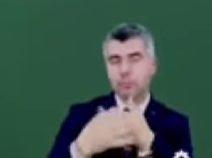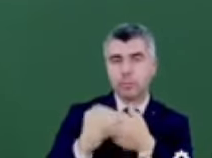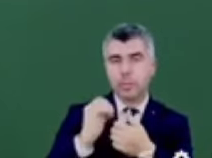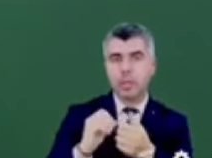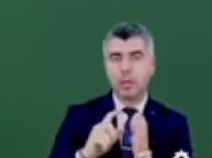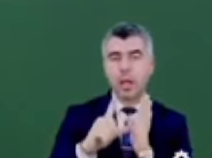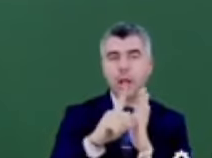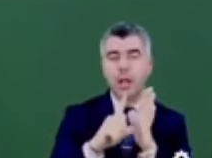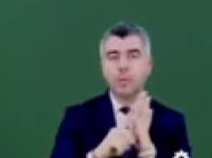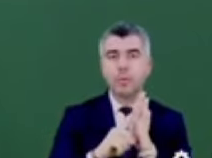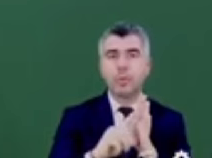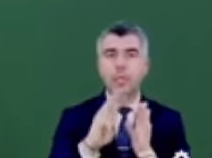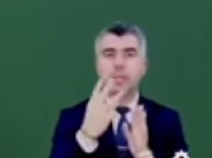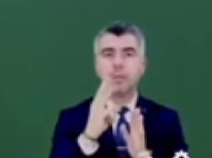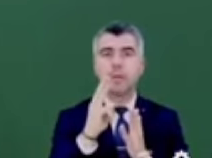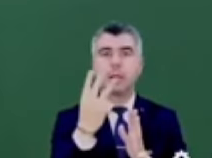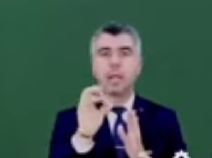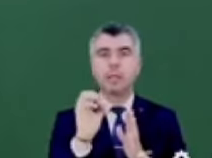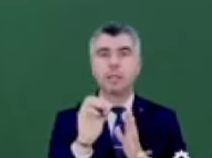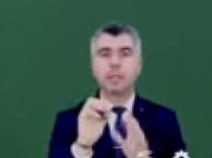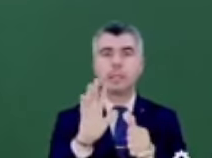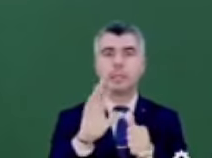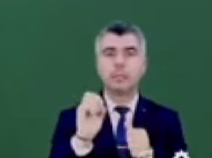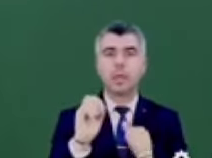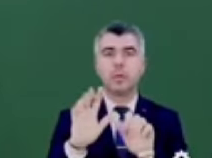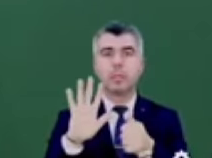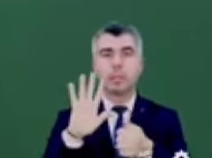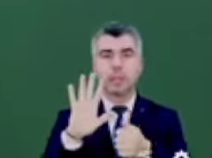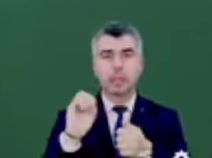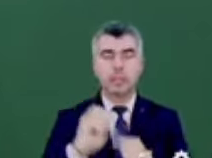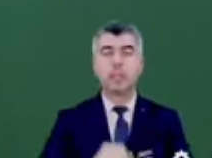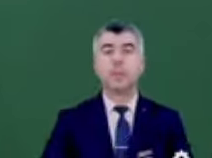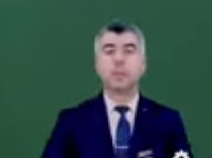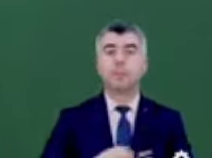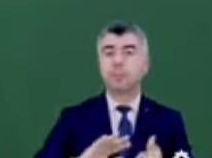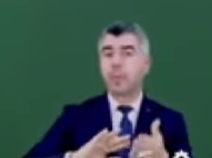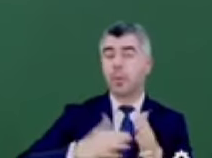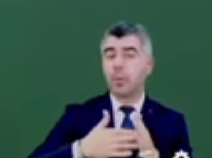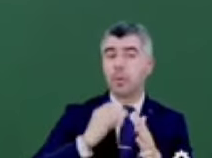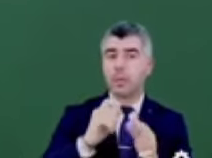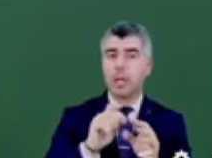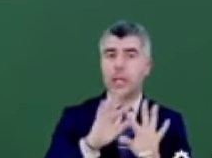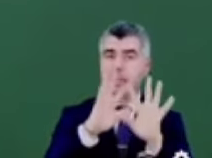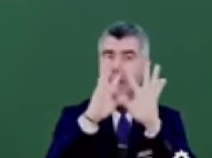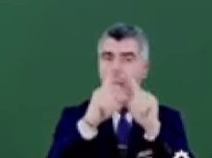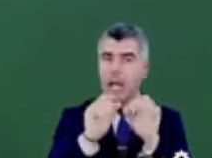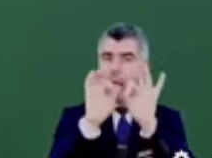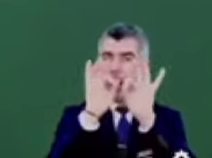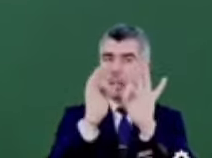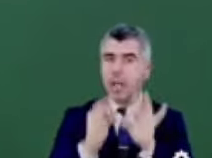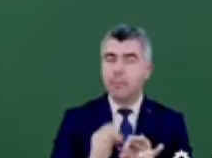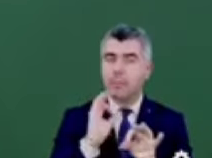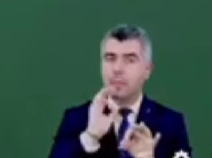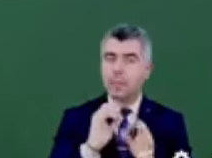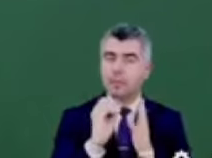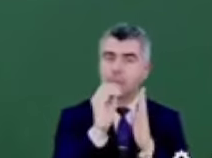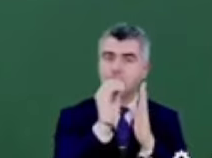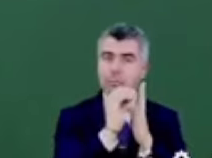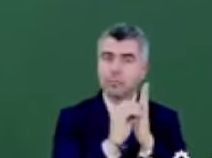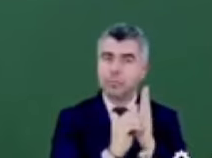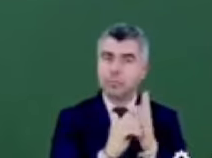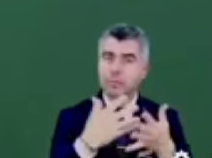المرسوم الملكي 330 66 بسن نظام عامل للمحاسبه العموميه استنادا الى